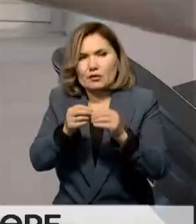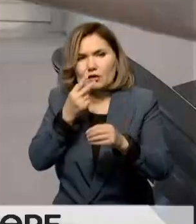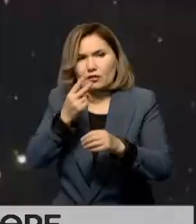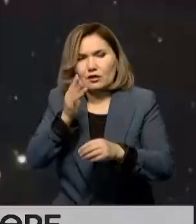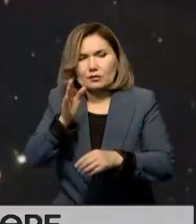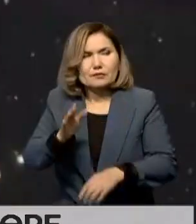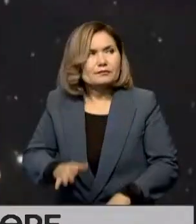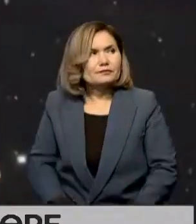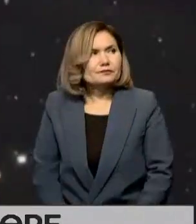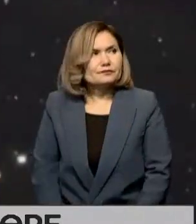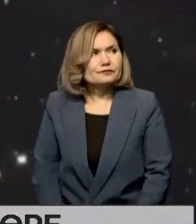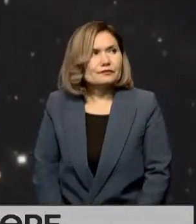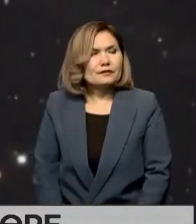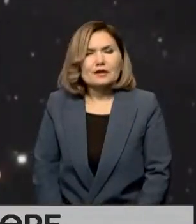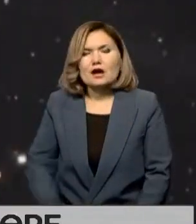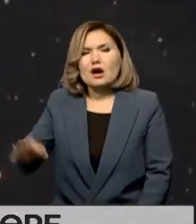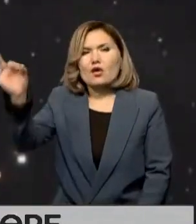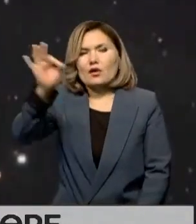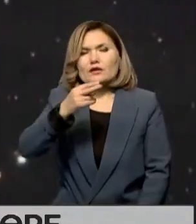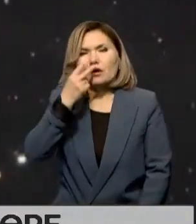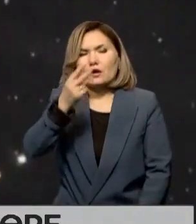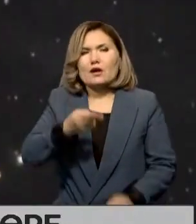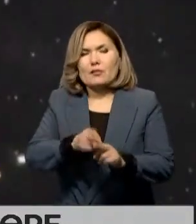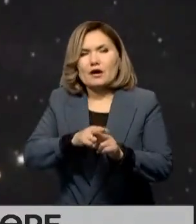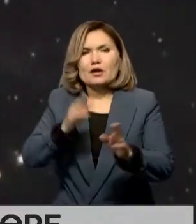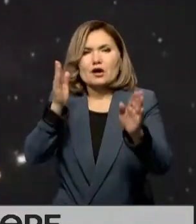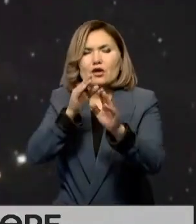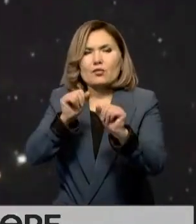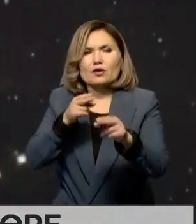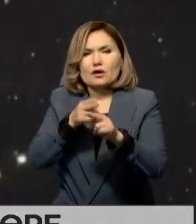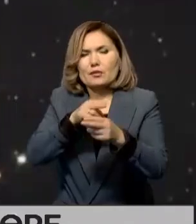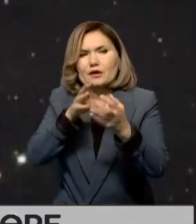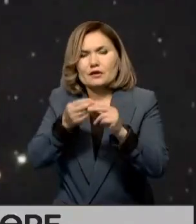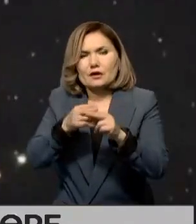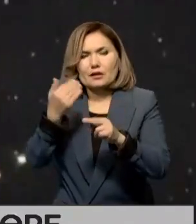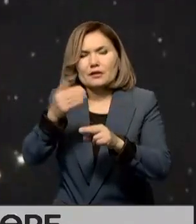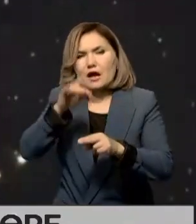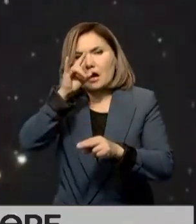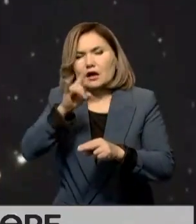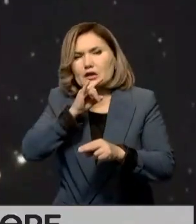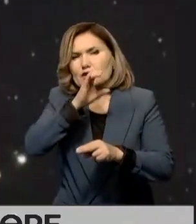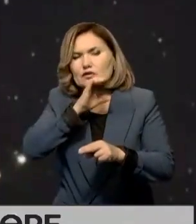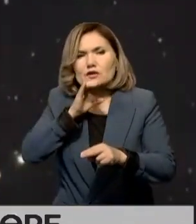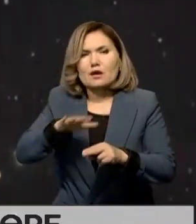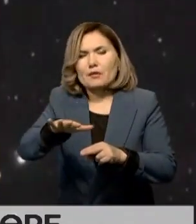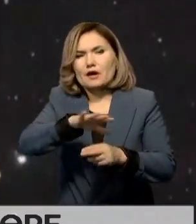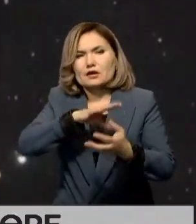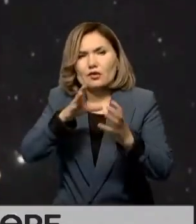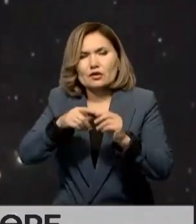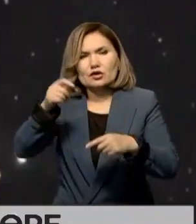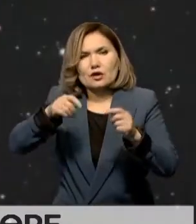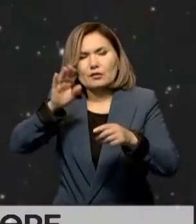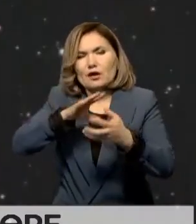көрінеді. Алайда құйрықты жұлдызды тамашалауға ауа райы кедергі болуы мүмкін. Себебі ел аумағына солтүстік атлантикалық циклон